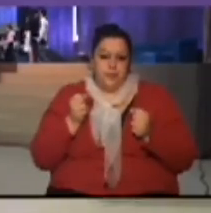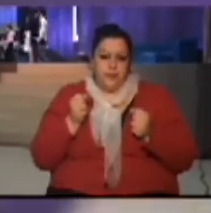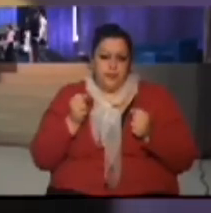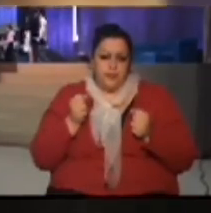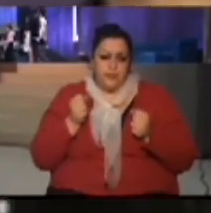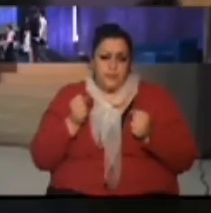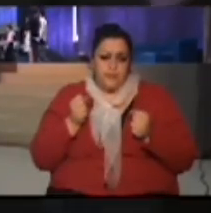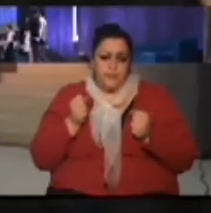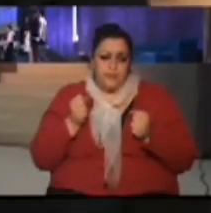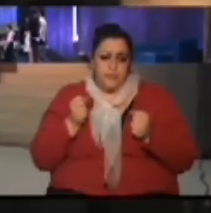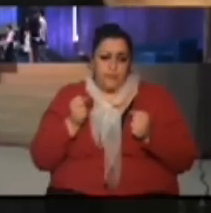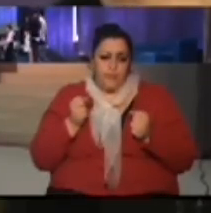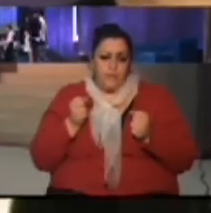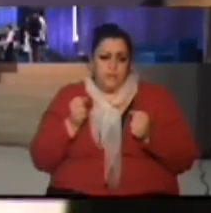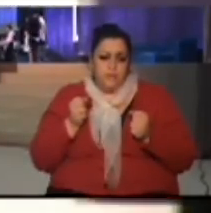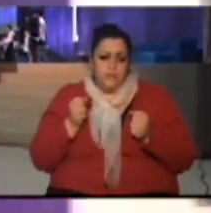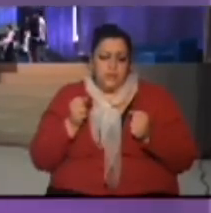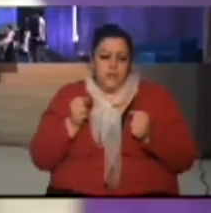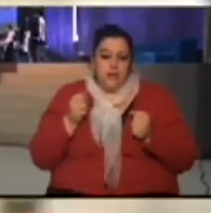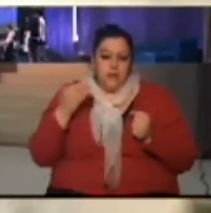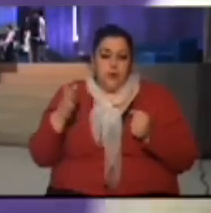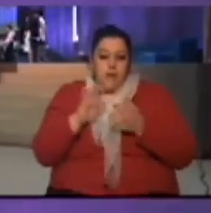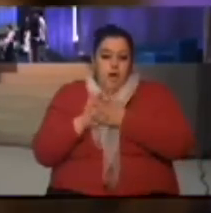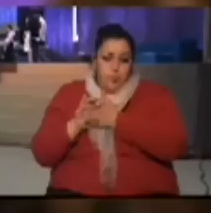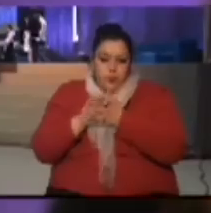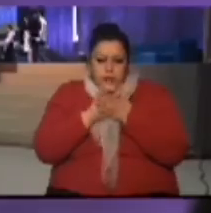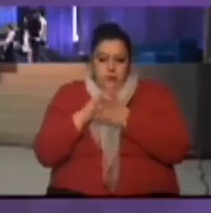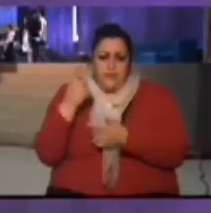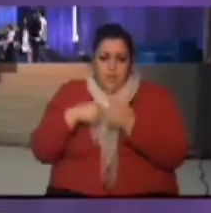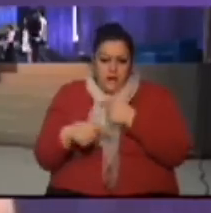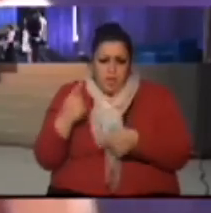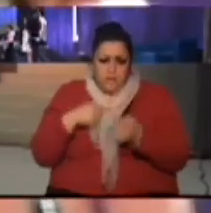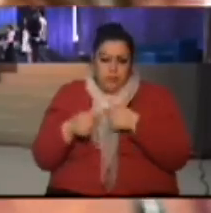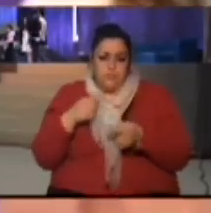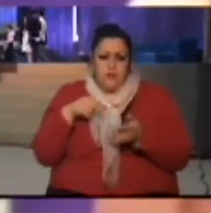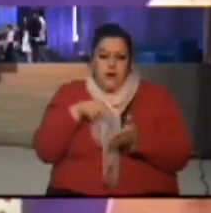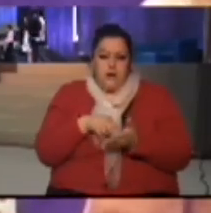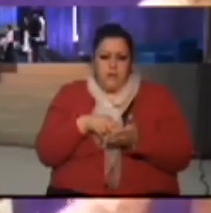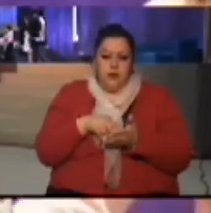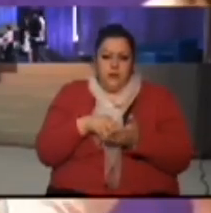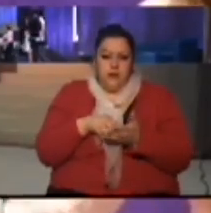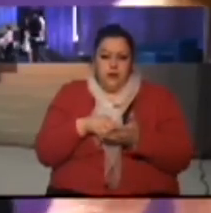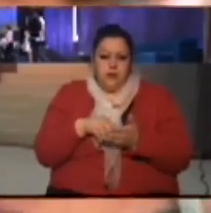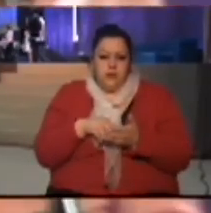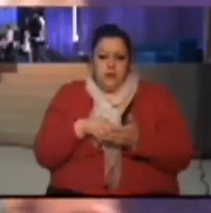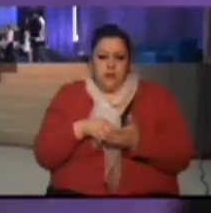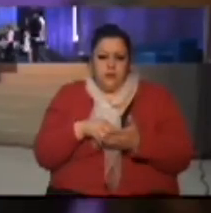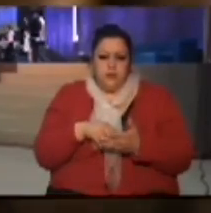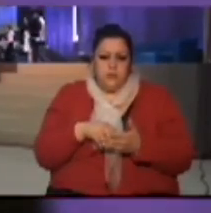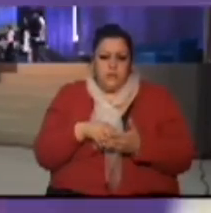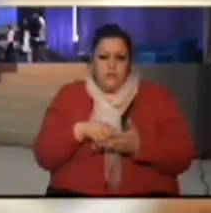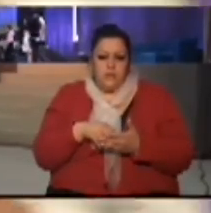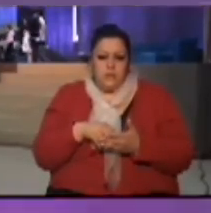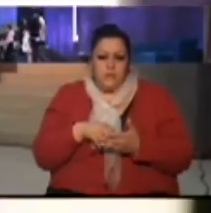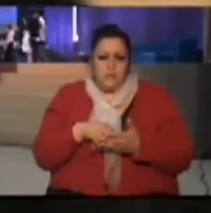քո ընտանիքի վերականգնման համար ես եկել, քո խաղաղության վերագտման համար ես այստեղ եկել, ու Տերը այսօր այստեղ է քո համար, անձամբ